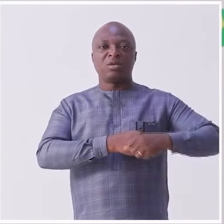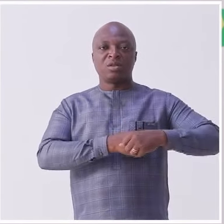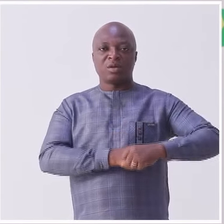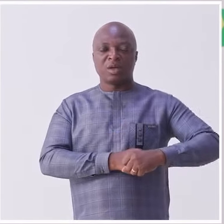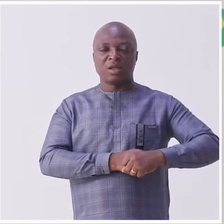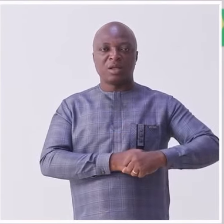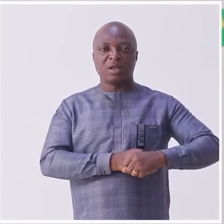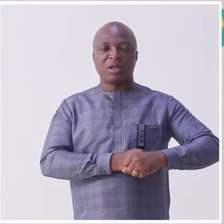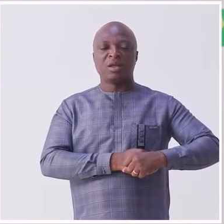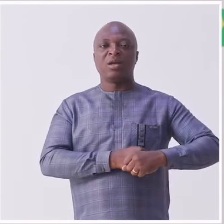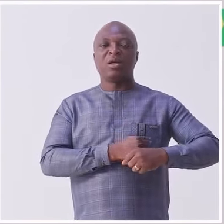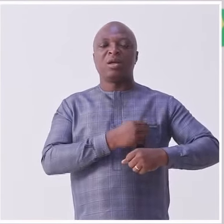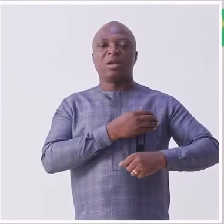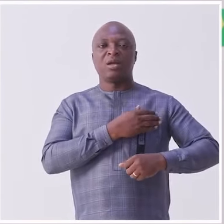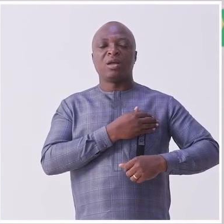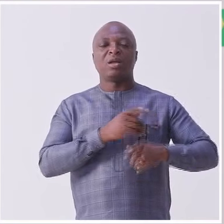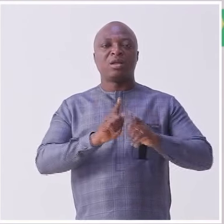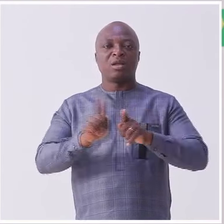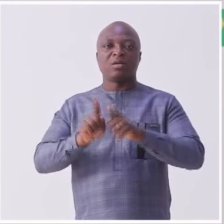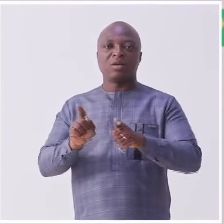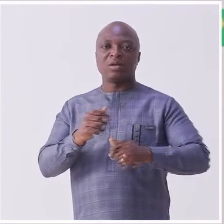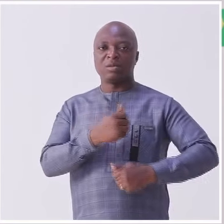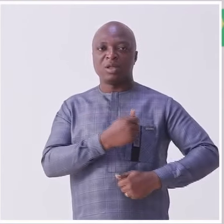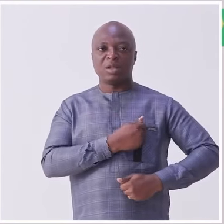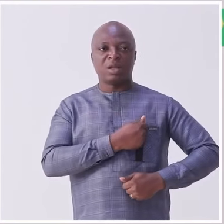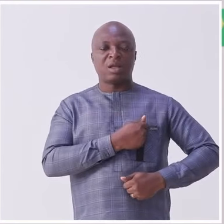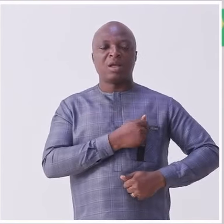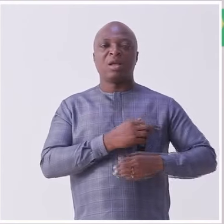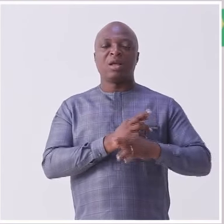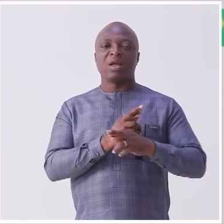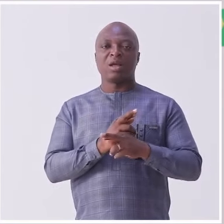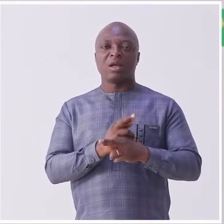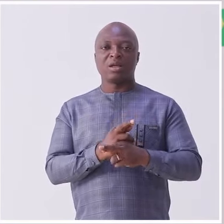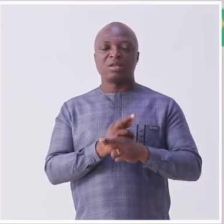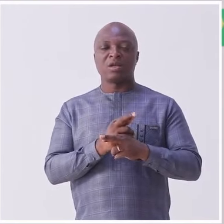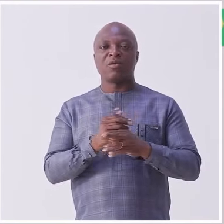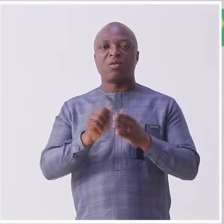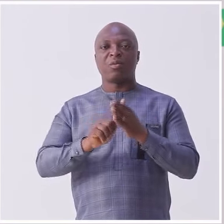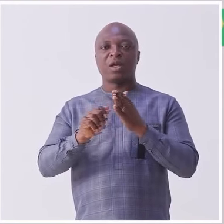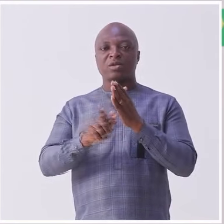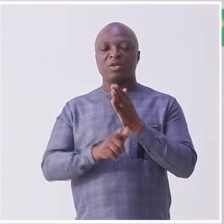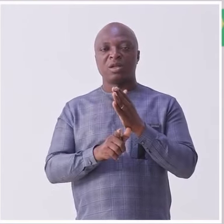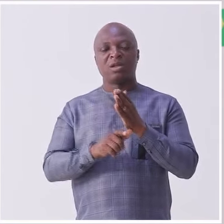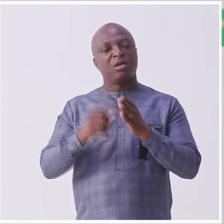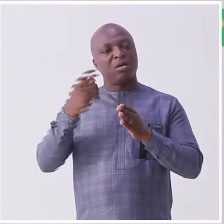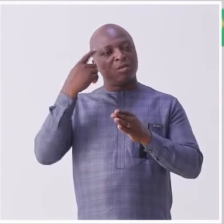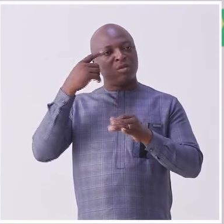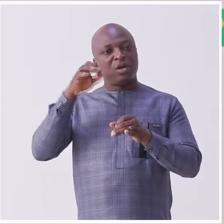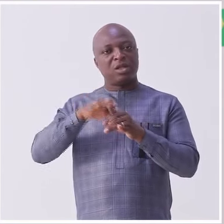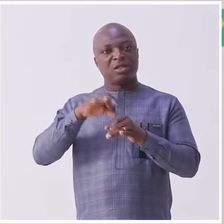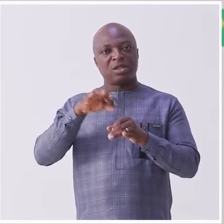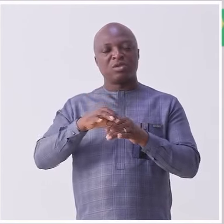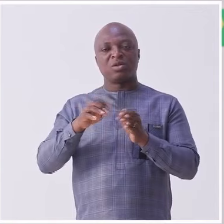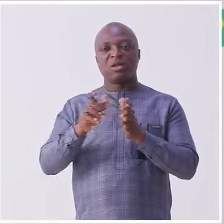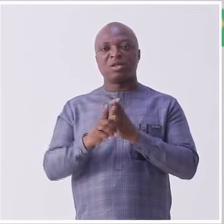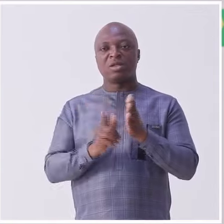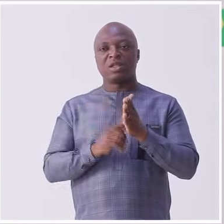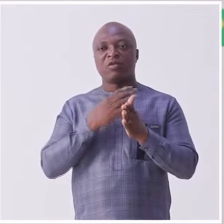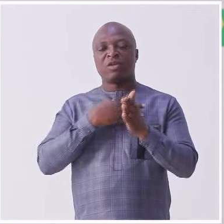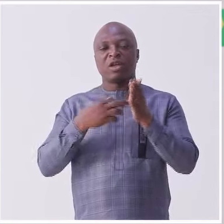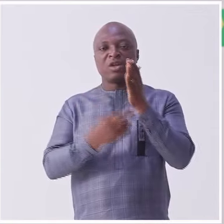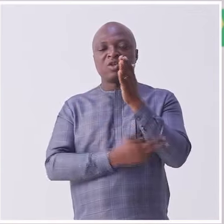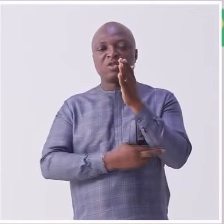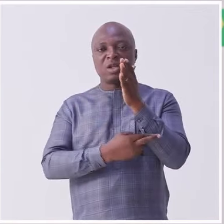sécurité, forces paramilitaires et réserves opérationnelles pour les élections législatives